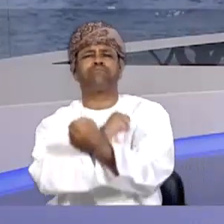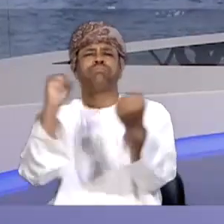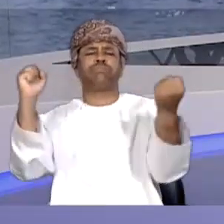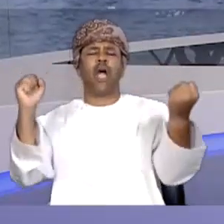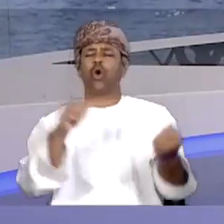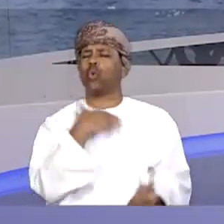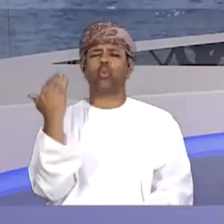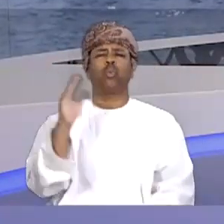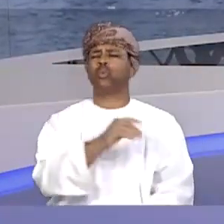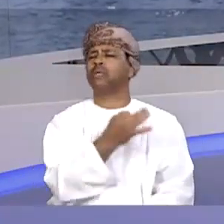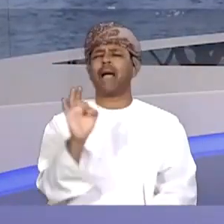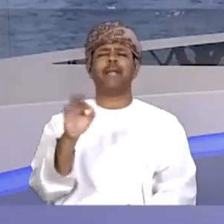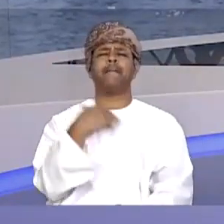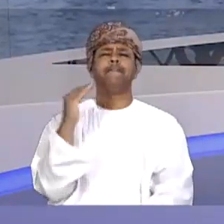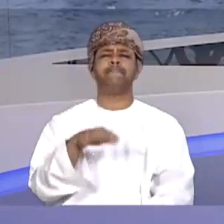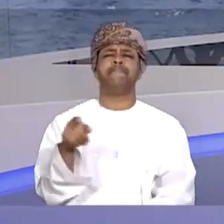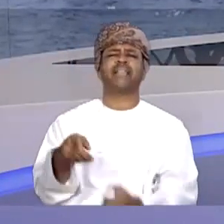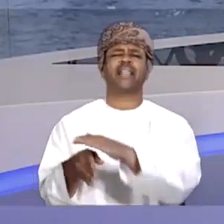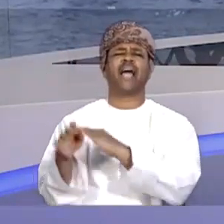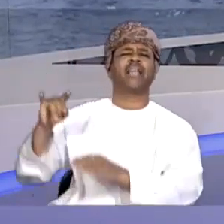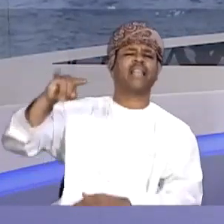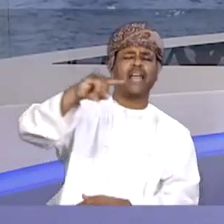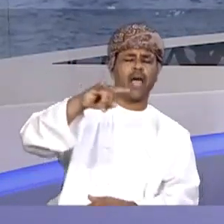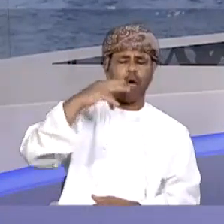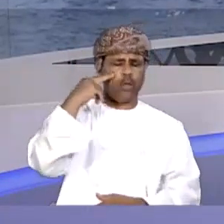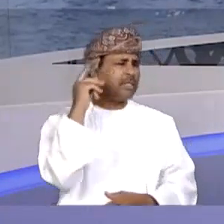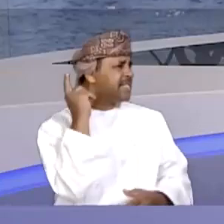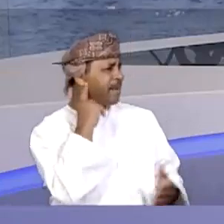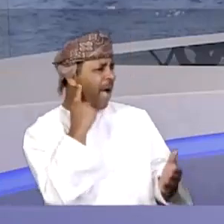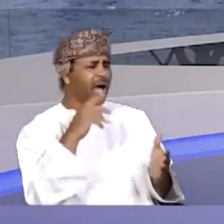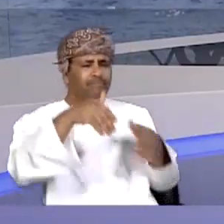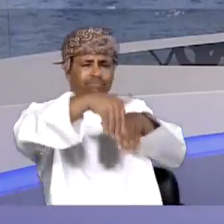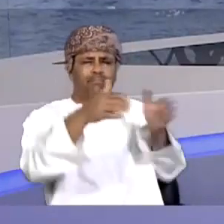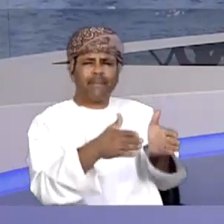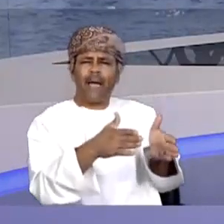على متنها. وأشارت السلطات إلى أن الاطلاع على تسجيلات الصندوق قد